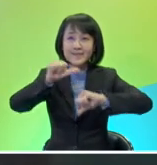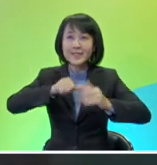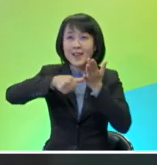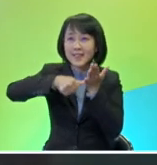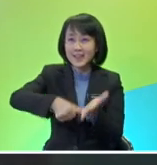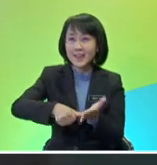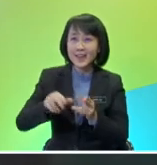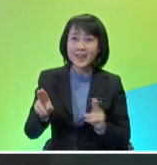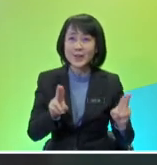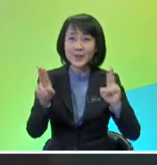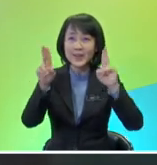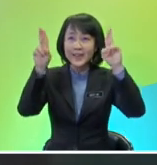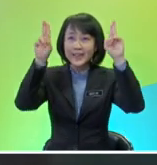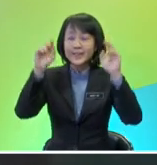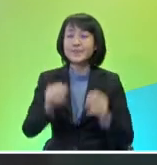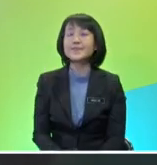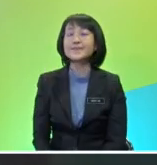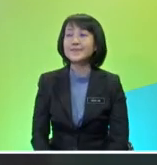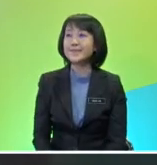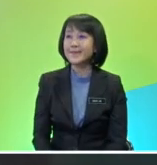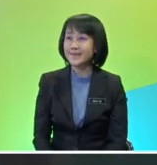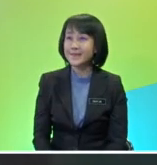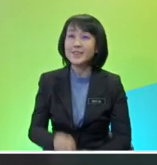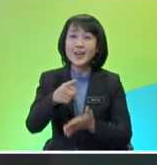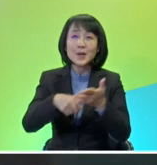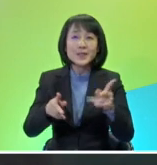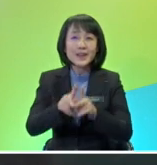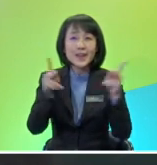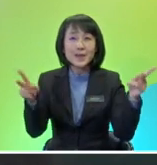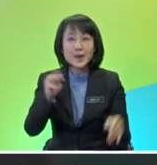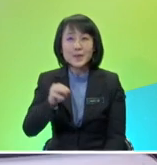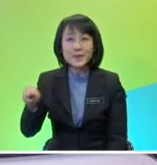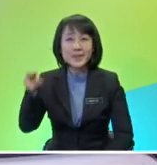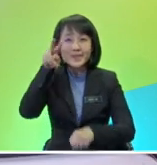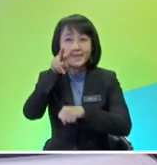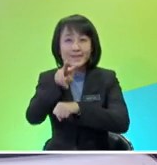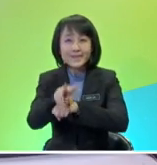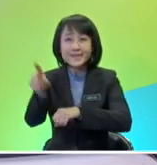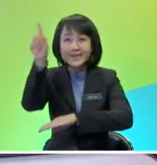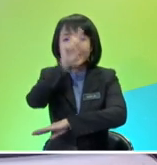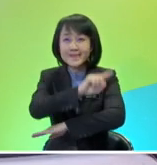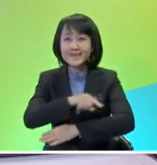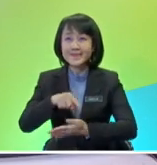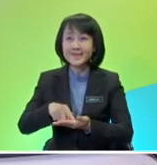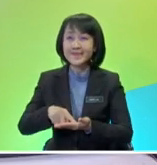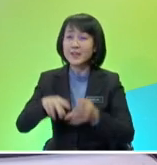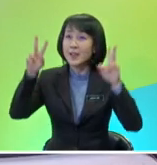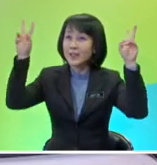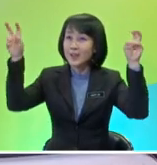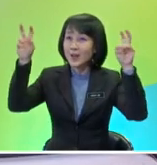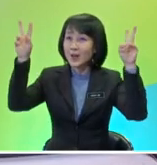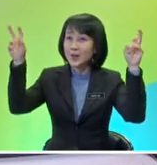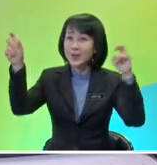Silakan, Cikgu Safwan. Baiklah, terima kasih Akmal. Sama-sama. Apa khabar murid-murid yang sedang menonton pada hari ini? Baiklah, topik pembelajaran kita pada hari ini